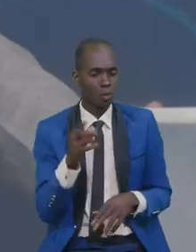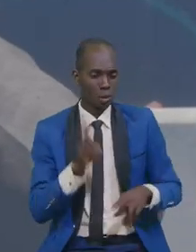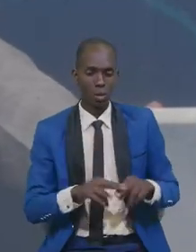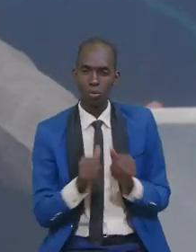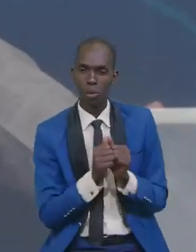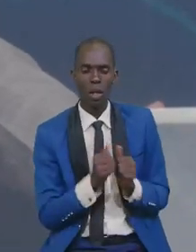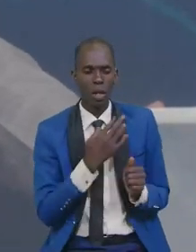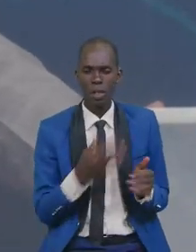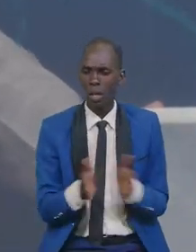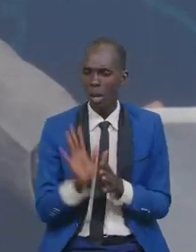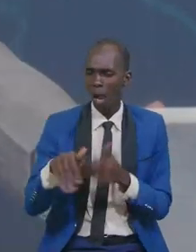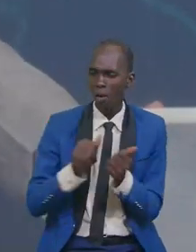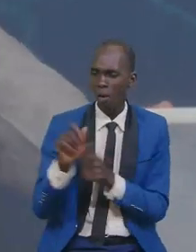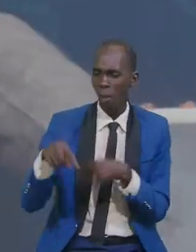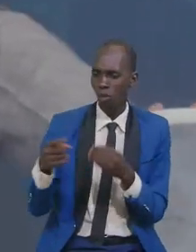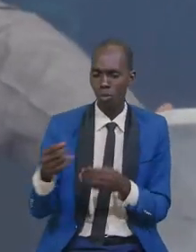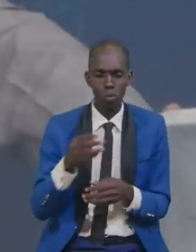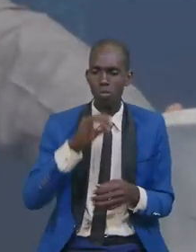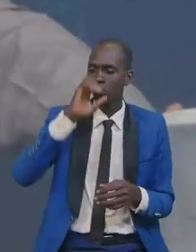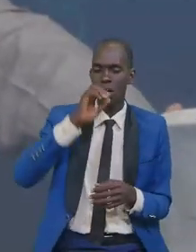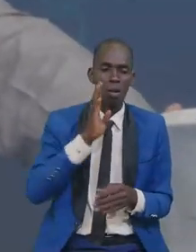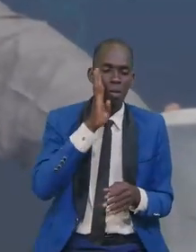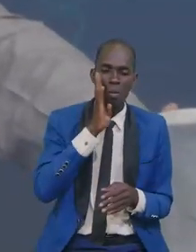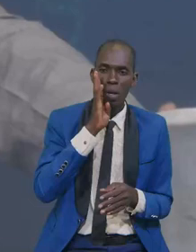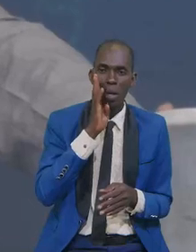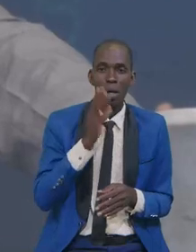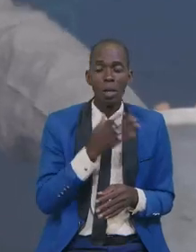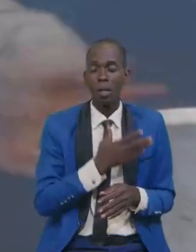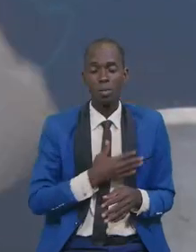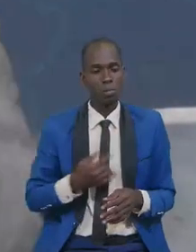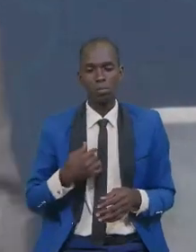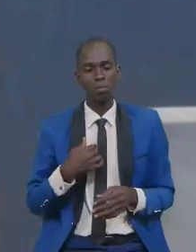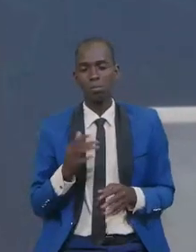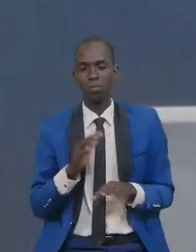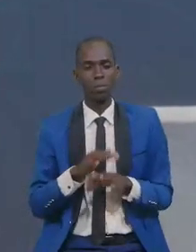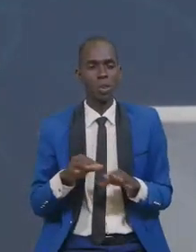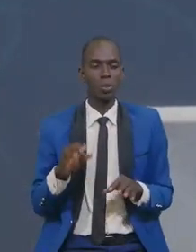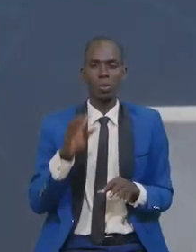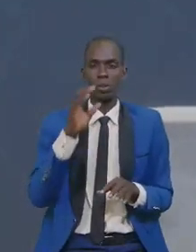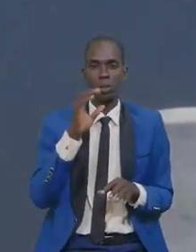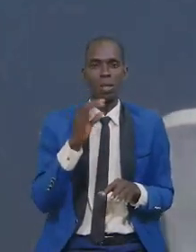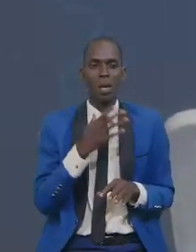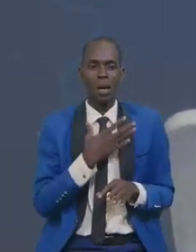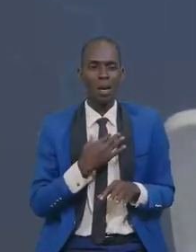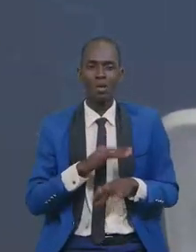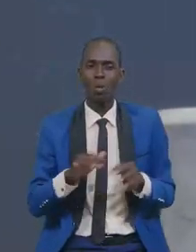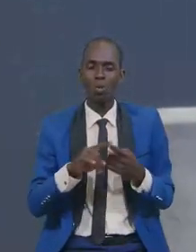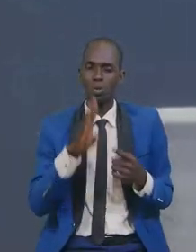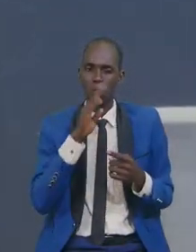tu as honte de dire, je ne bois pas. Et tu prends une bouteille d'alcool. Et ils